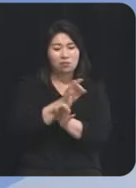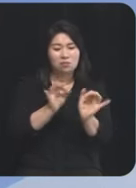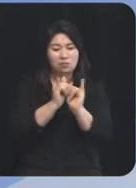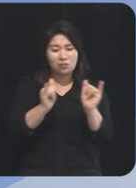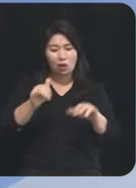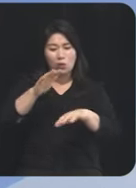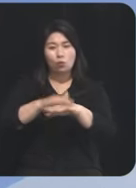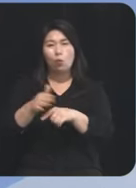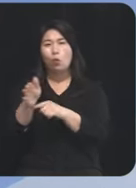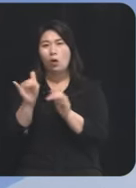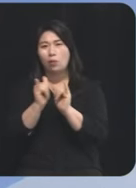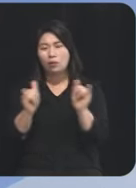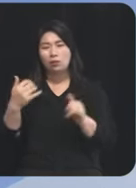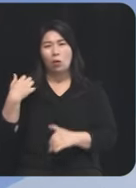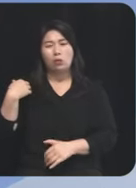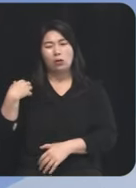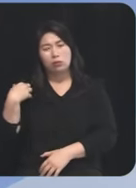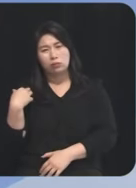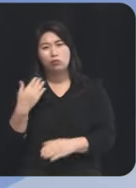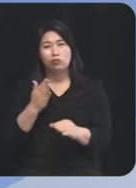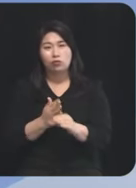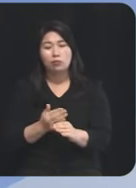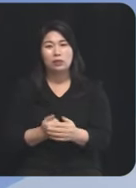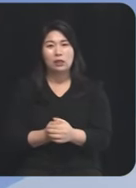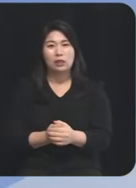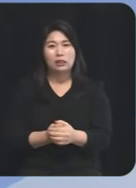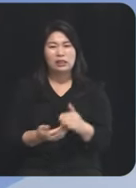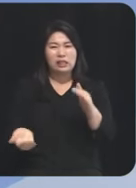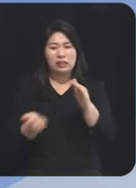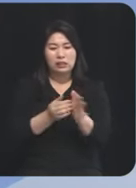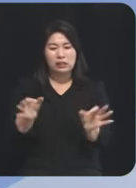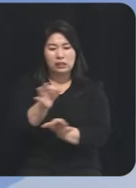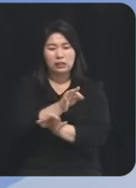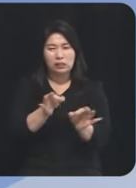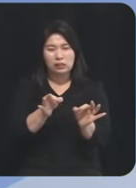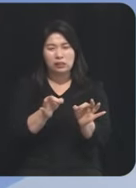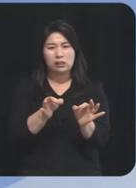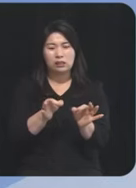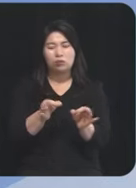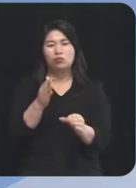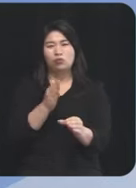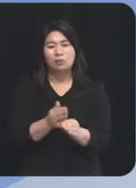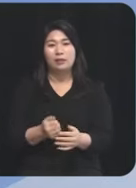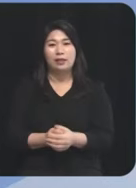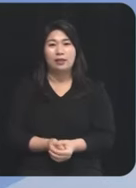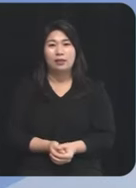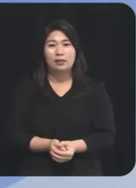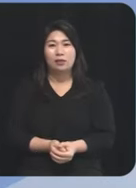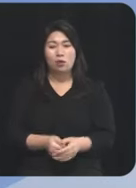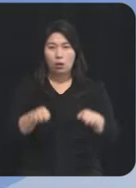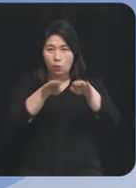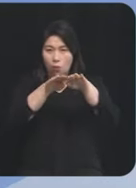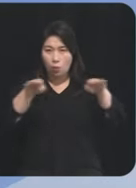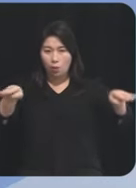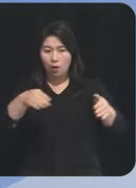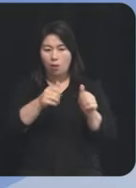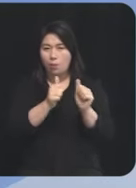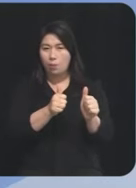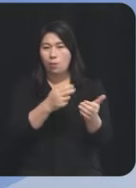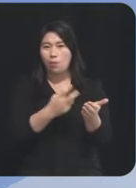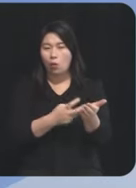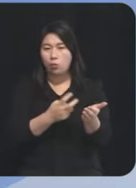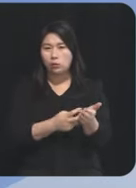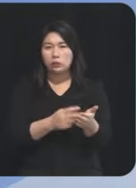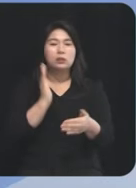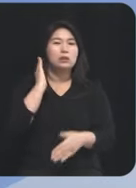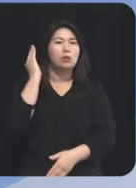농어민들이 어깨는 날이 갈수록 처지고 있습니다. 최악의 민생위기를 맞이하고 있습니다. 공평해야 될 법은 대통령